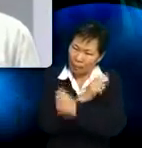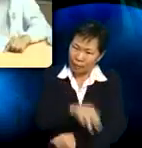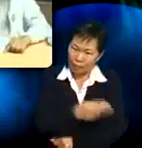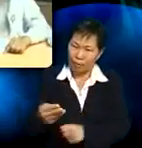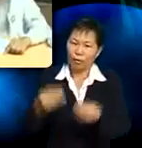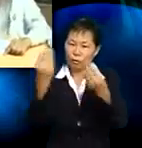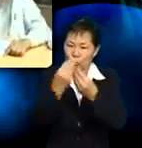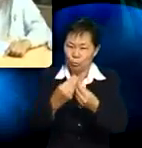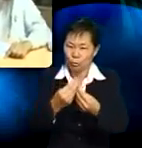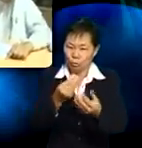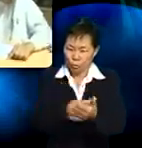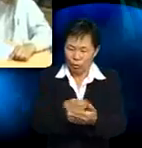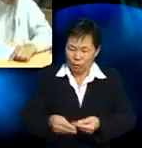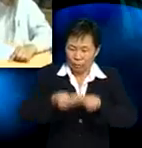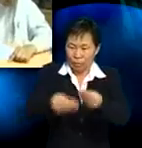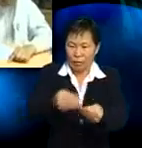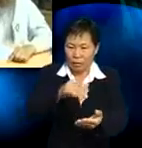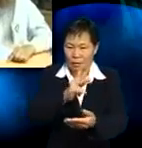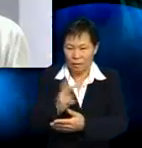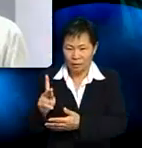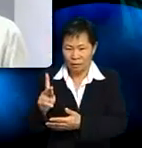jumlah yang diberikan